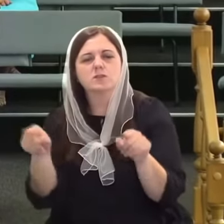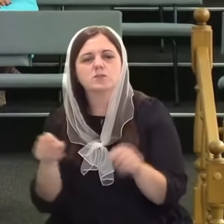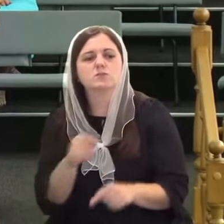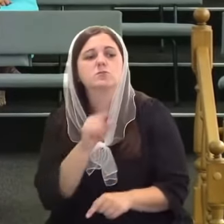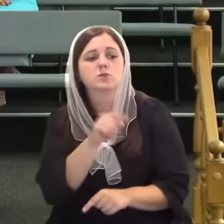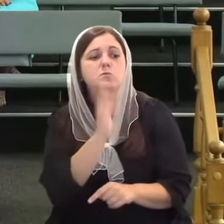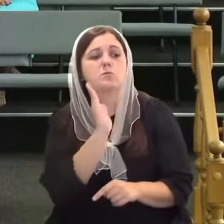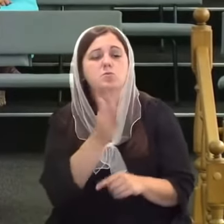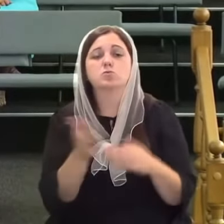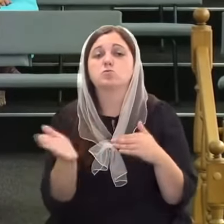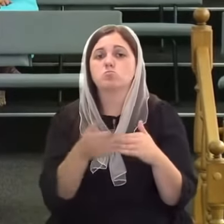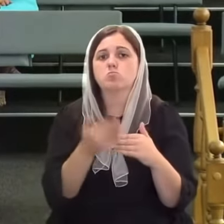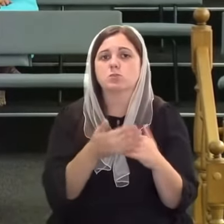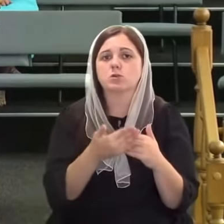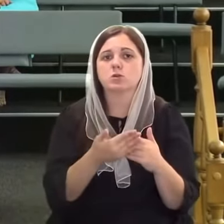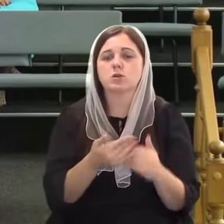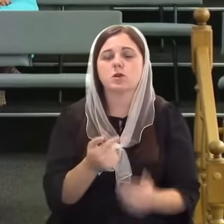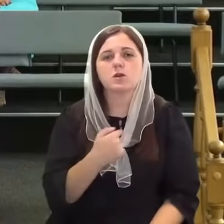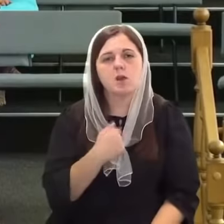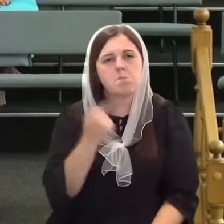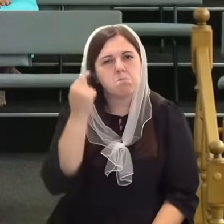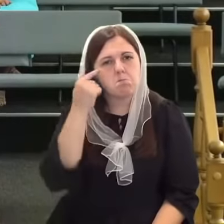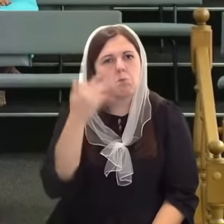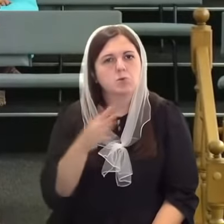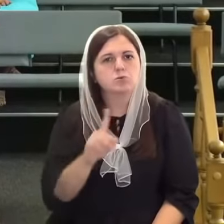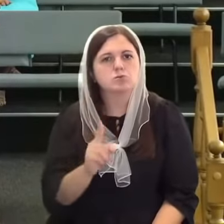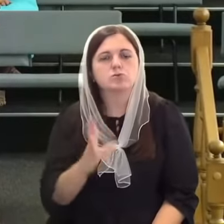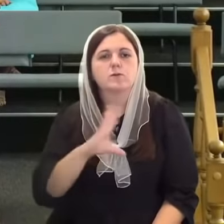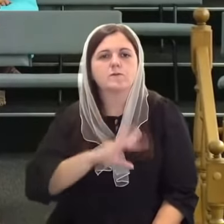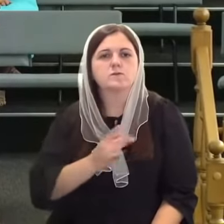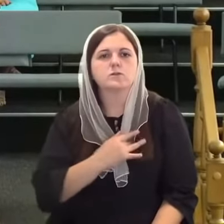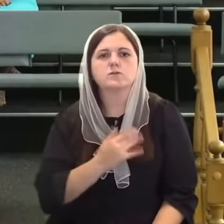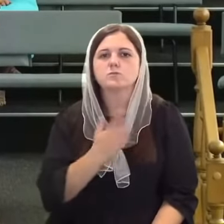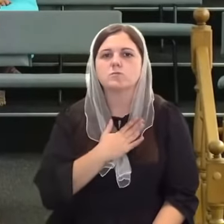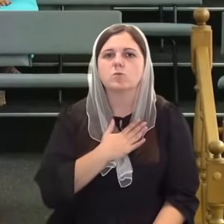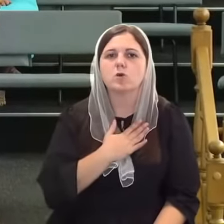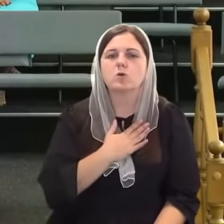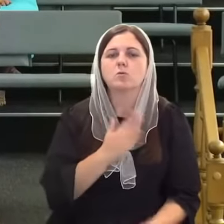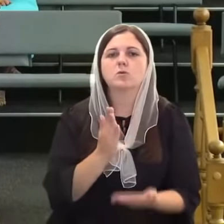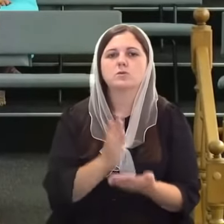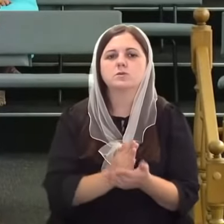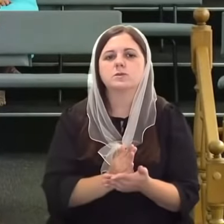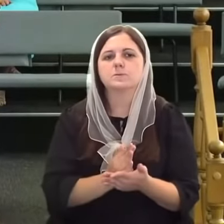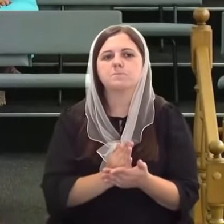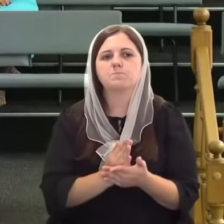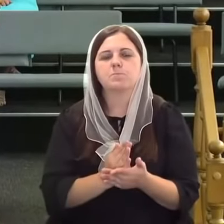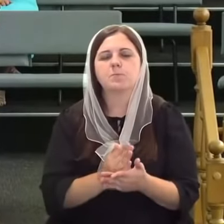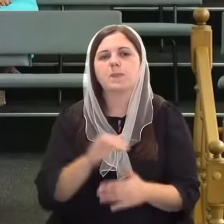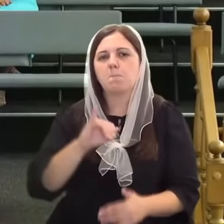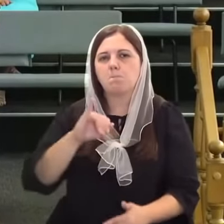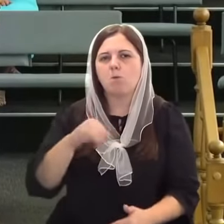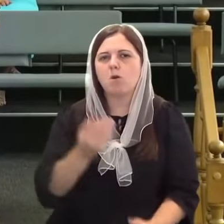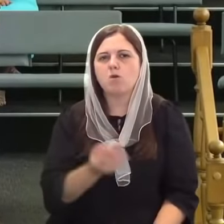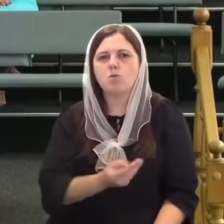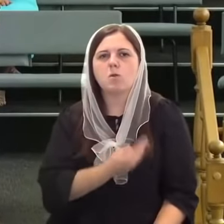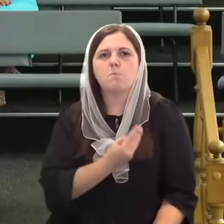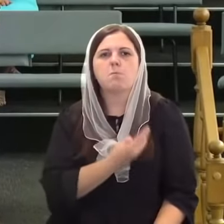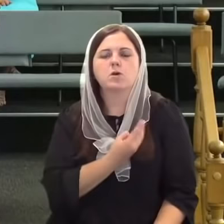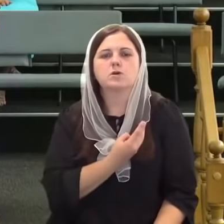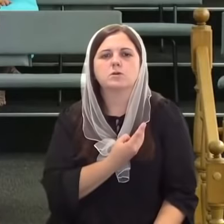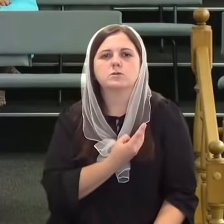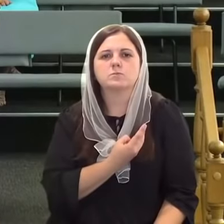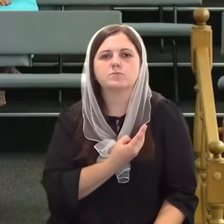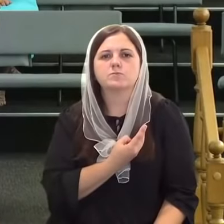тогда в 6-7 лет в моем сердце появляется негативное желание. Желание